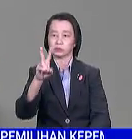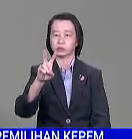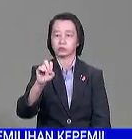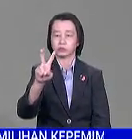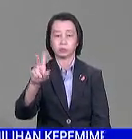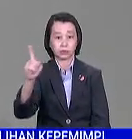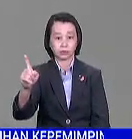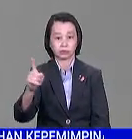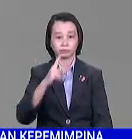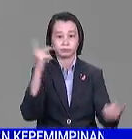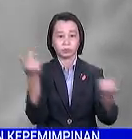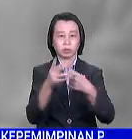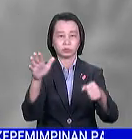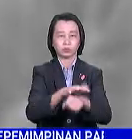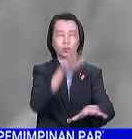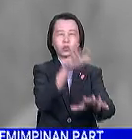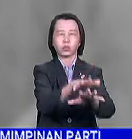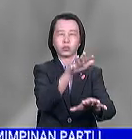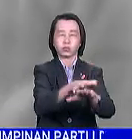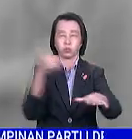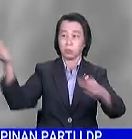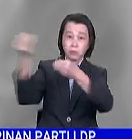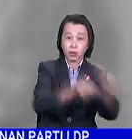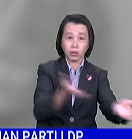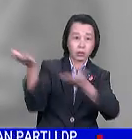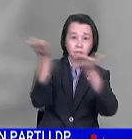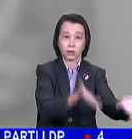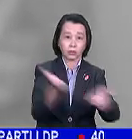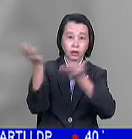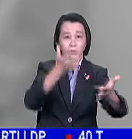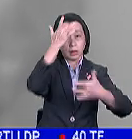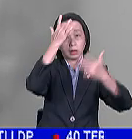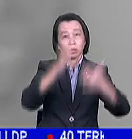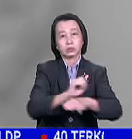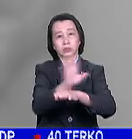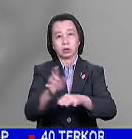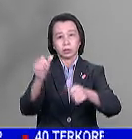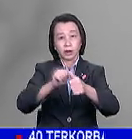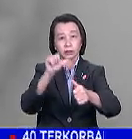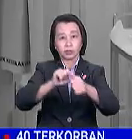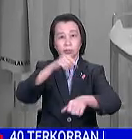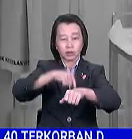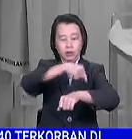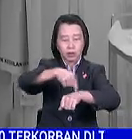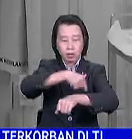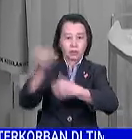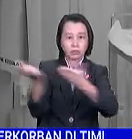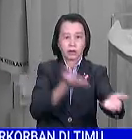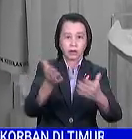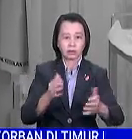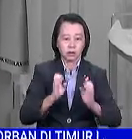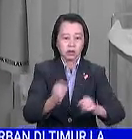2021. Keadaan cukup sesak dengan kemasukan pesakit COVID-19 setiap masa dan pasukan kesihatan